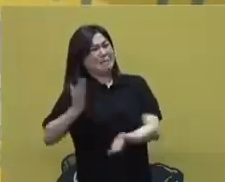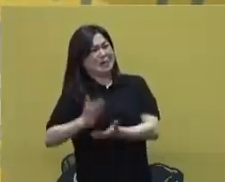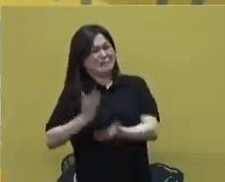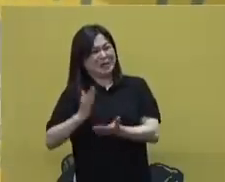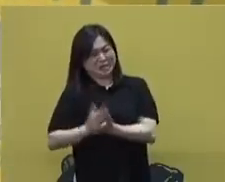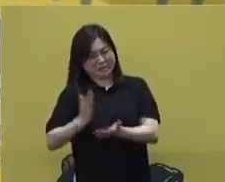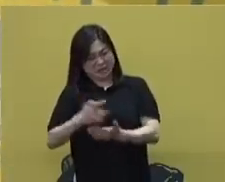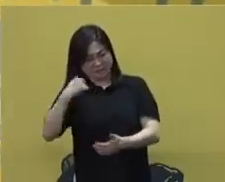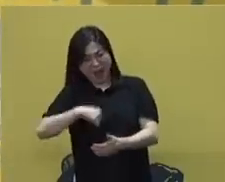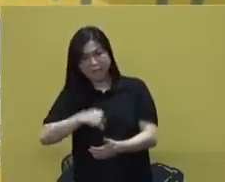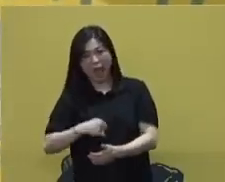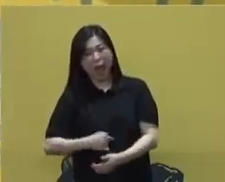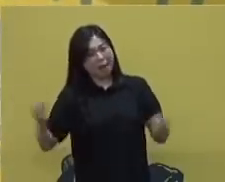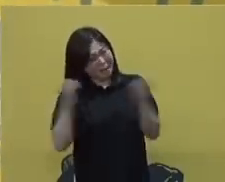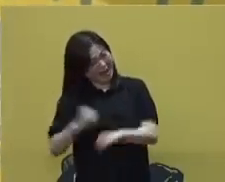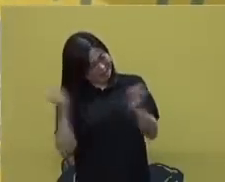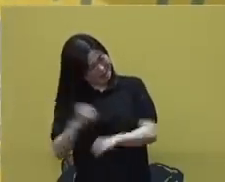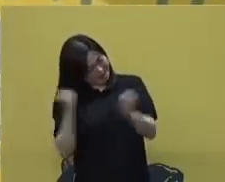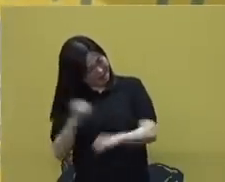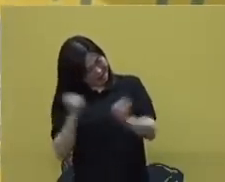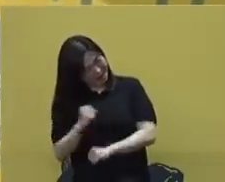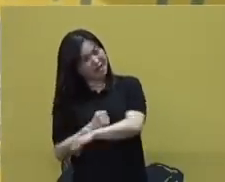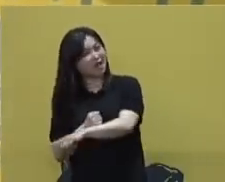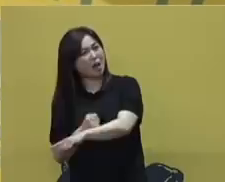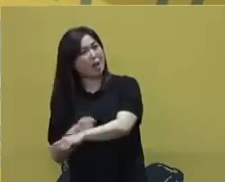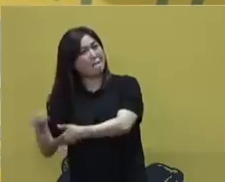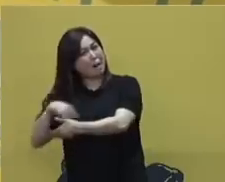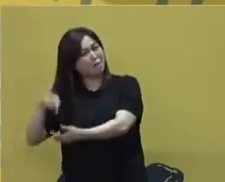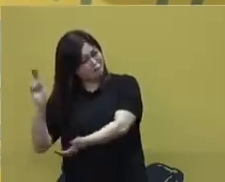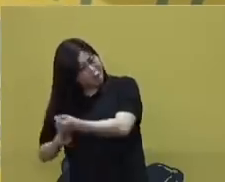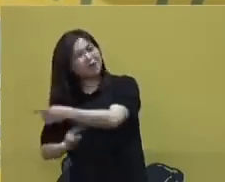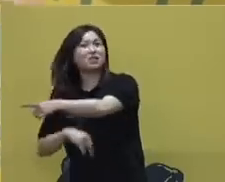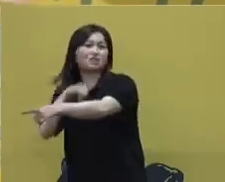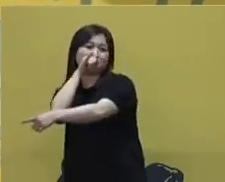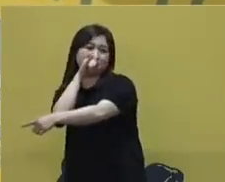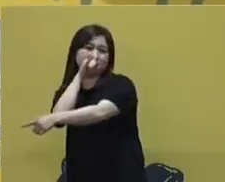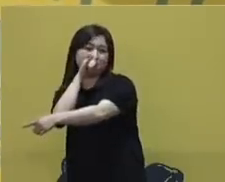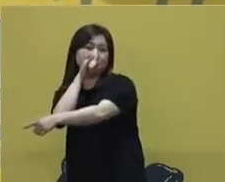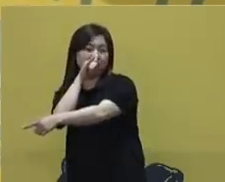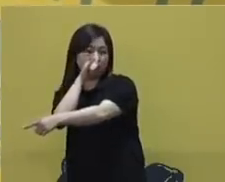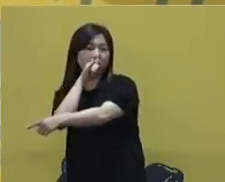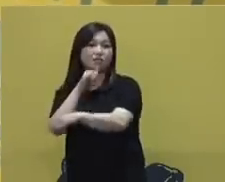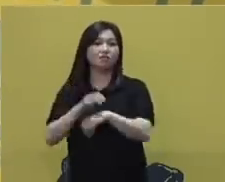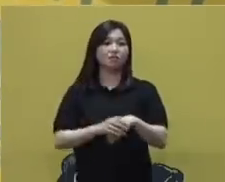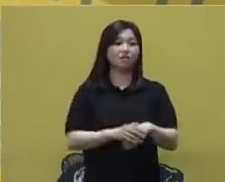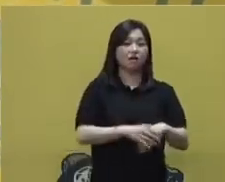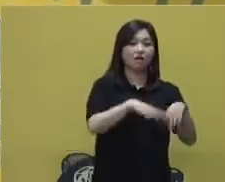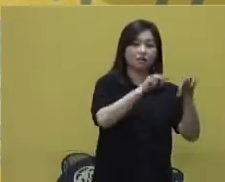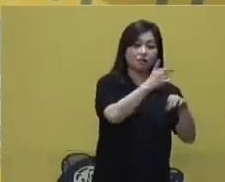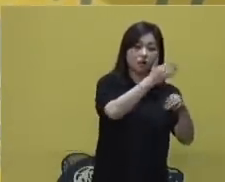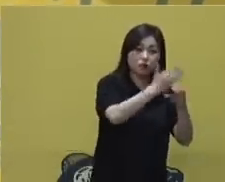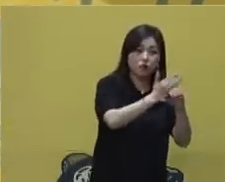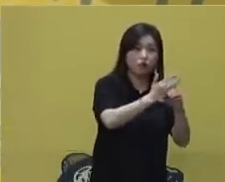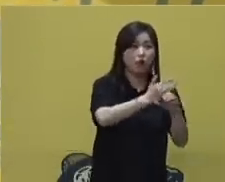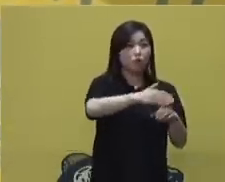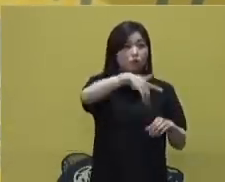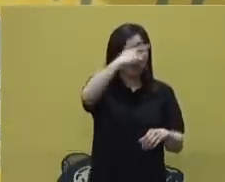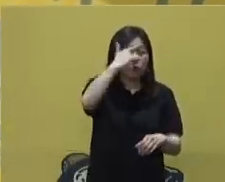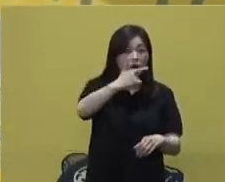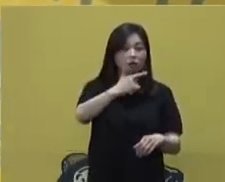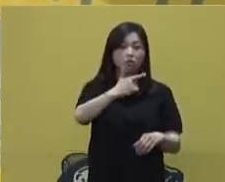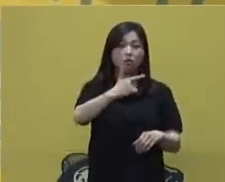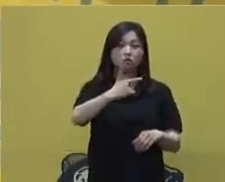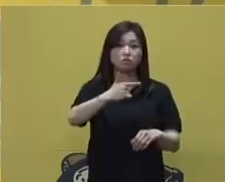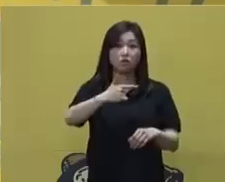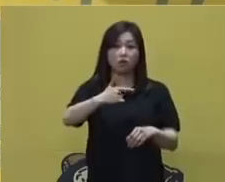이 안에 있기 때문에 그러는 거거든요. 저는 우리 정부가 김대중 대통령, 노무현 대통령 이어서 지금 12년 동안